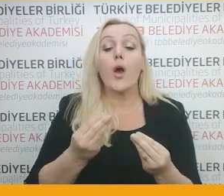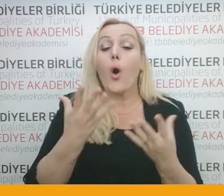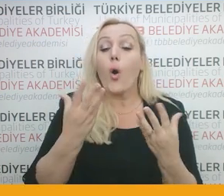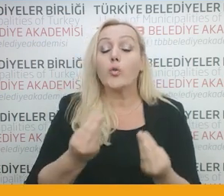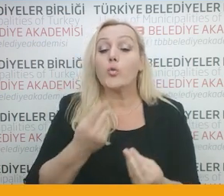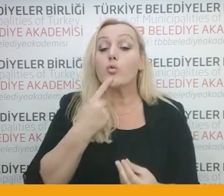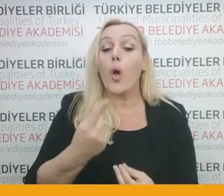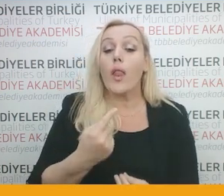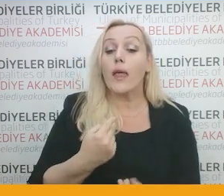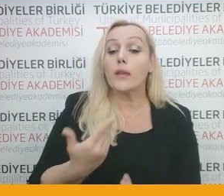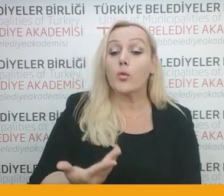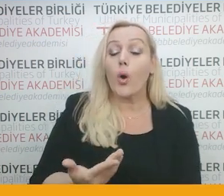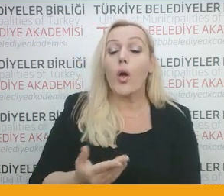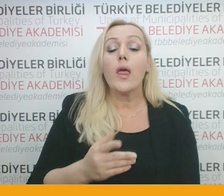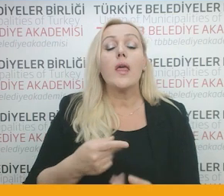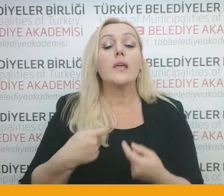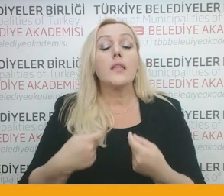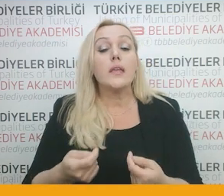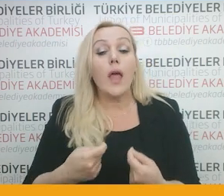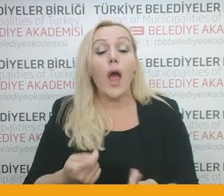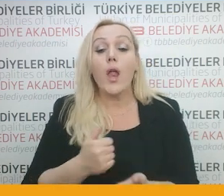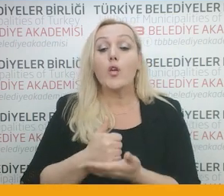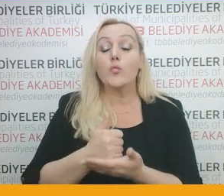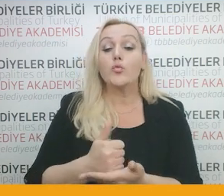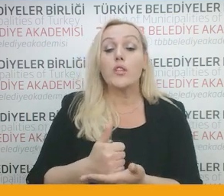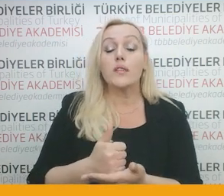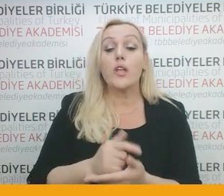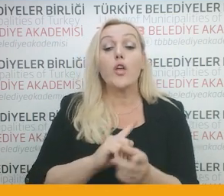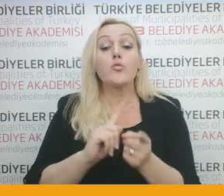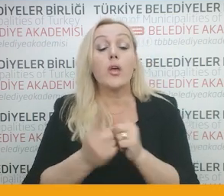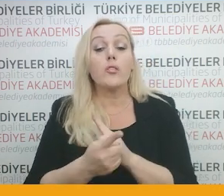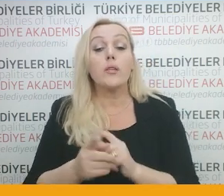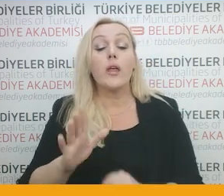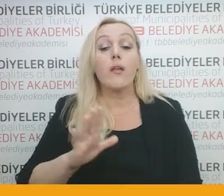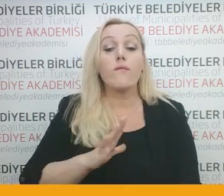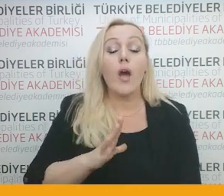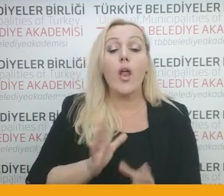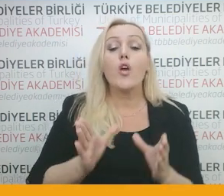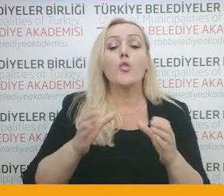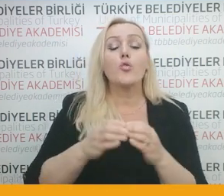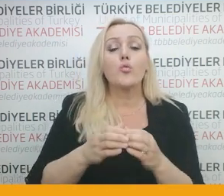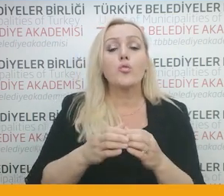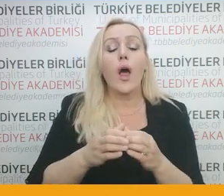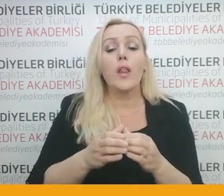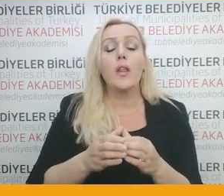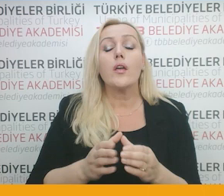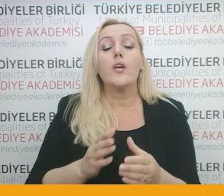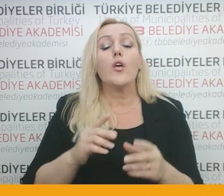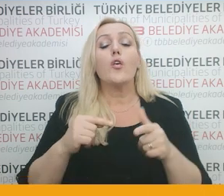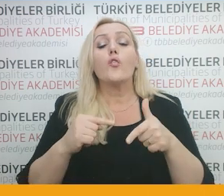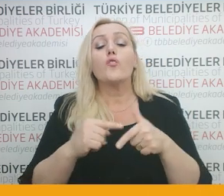Burada gider bütçesinin tertipleri var arkadaşlar. Bu kurumsal sınıflandırma, fonksiyonel